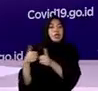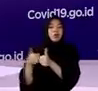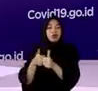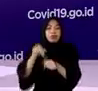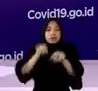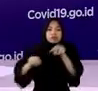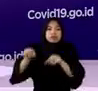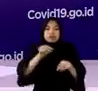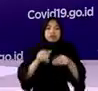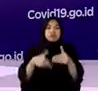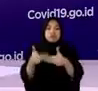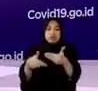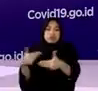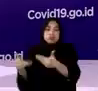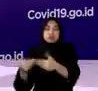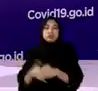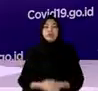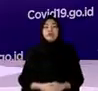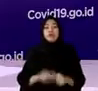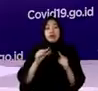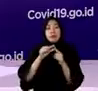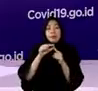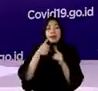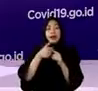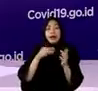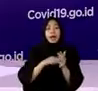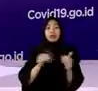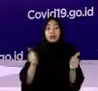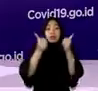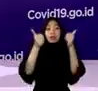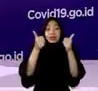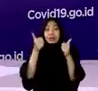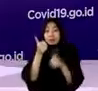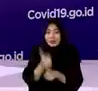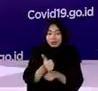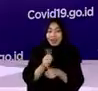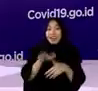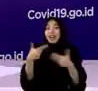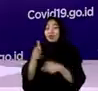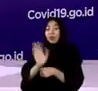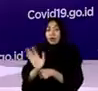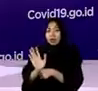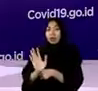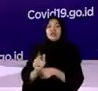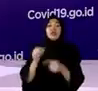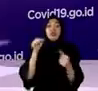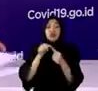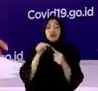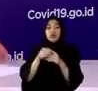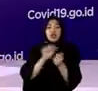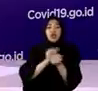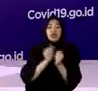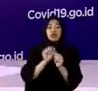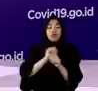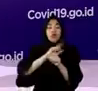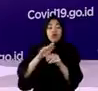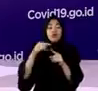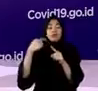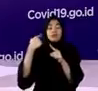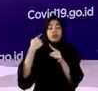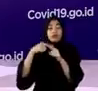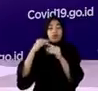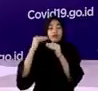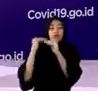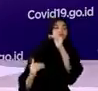Mikro ini. Kesuksesan PPKM Mikro ini diharapkan dapat terus menekan angka kasus aktif yang ada di tengah